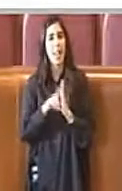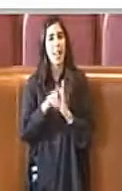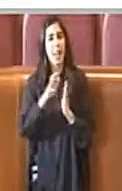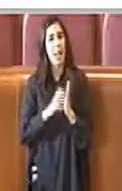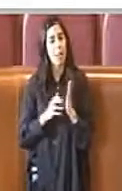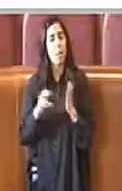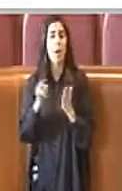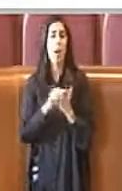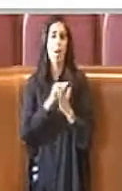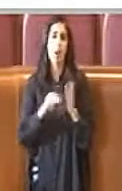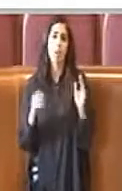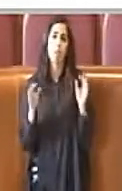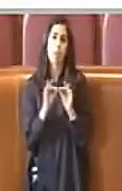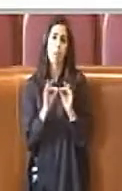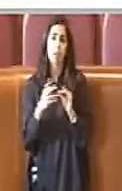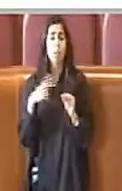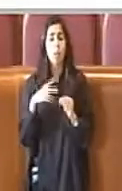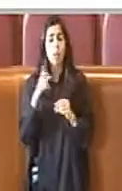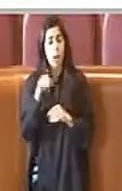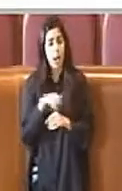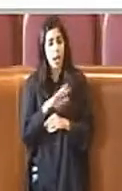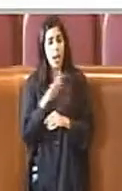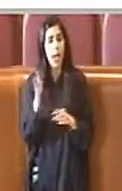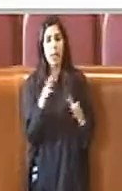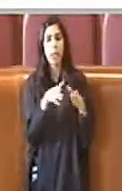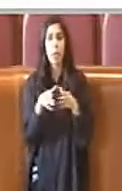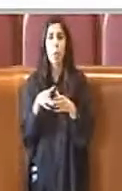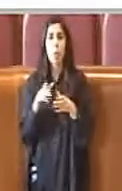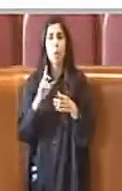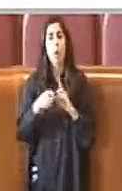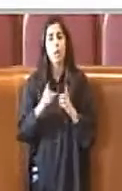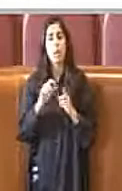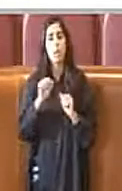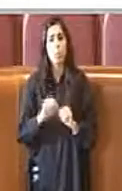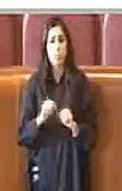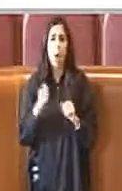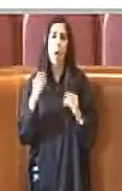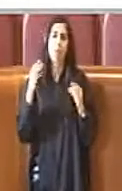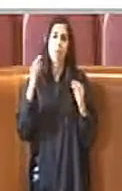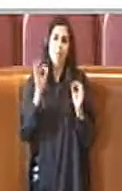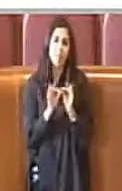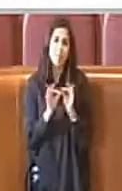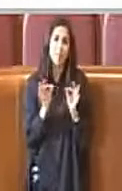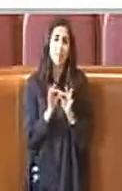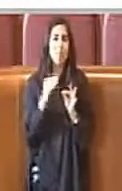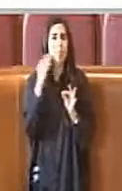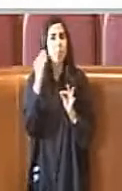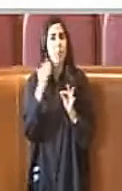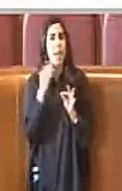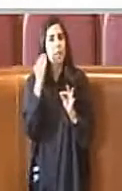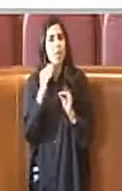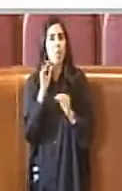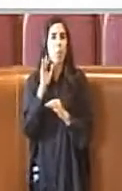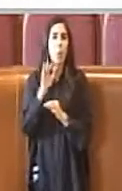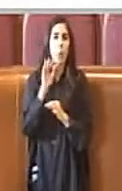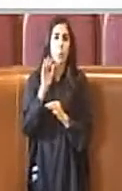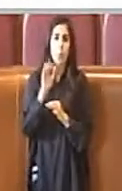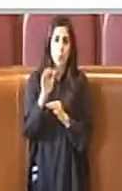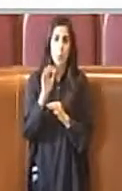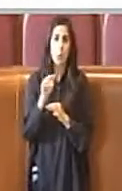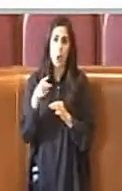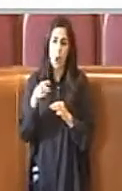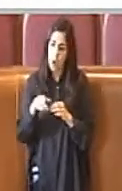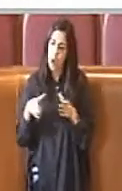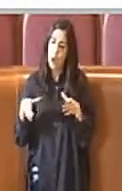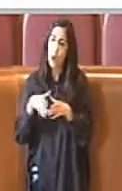altre forze politiche possano sposare il proposito di rendere più efficace l'azione consultiva e propositiva di questi importanti organismi